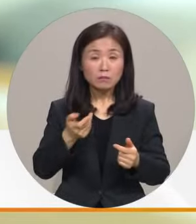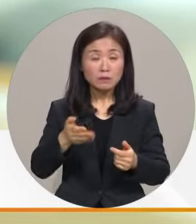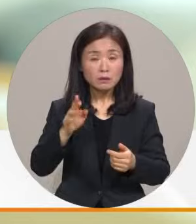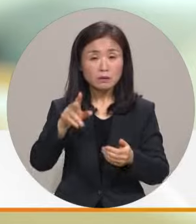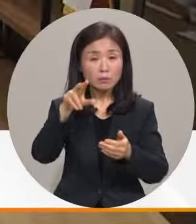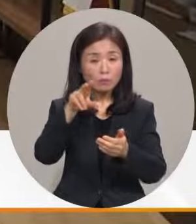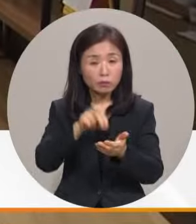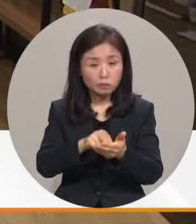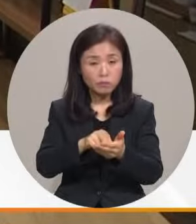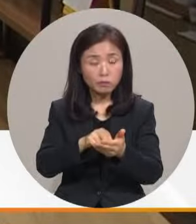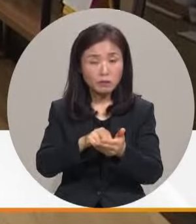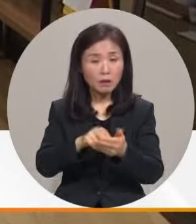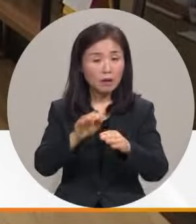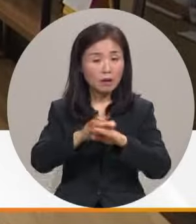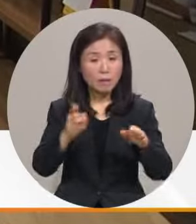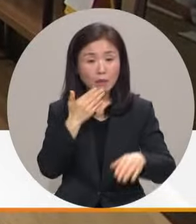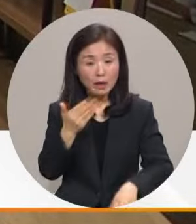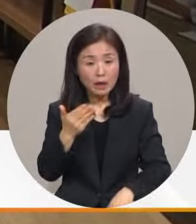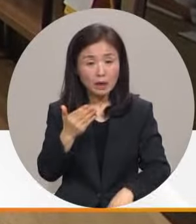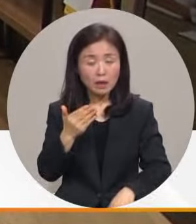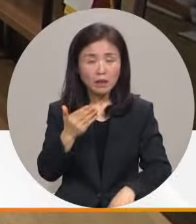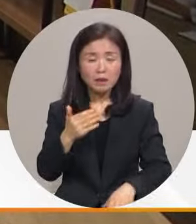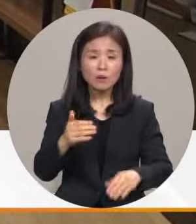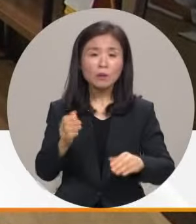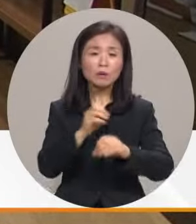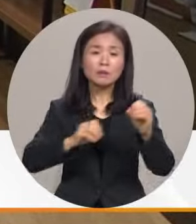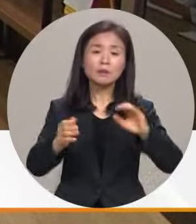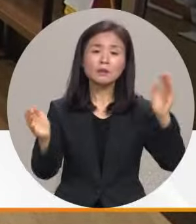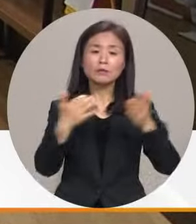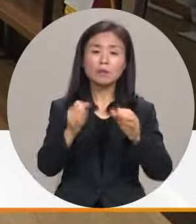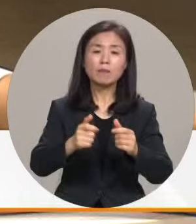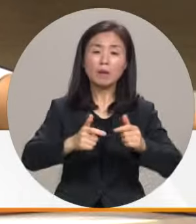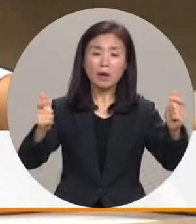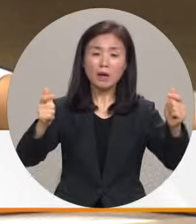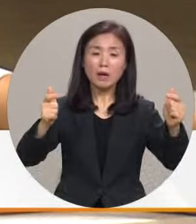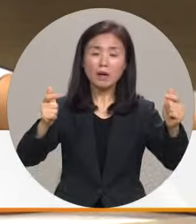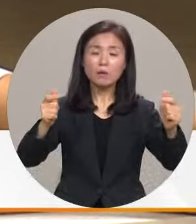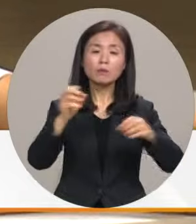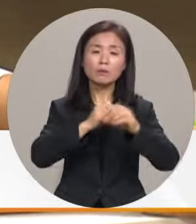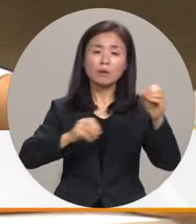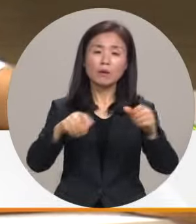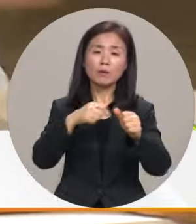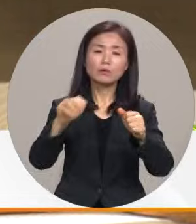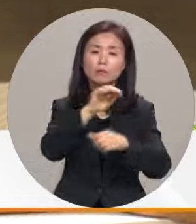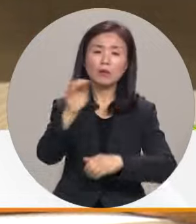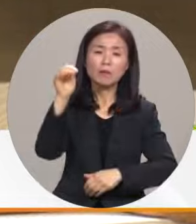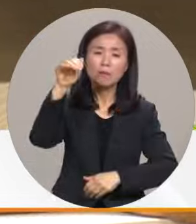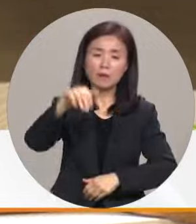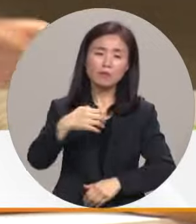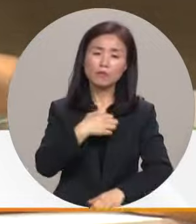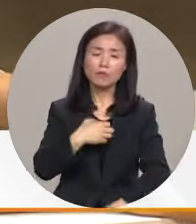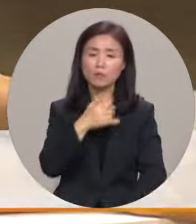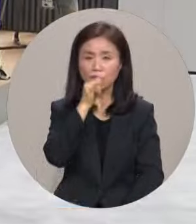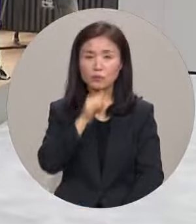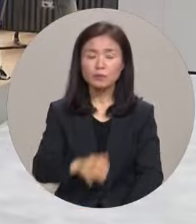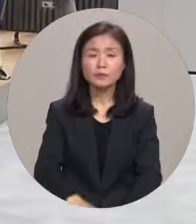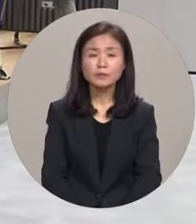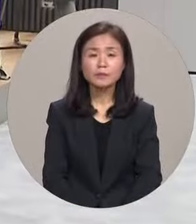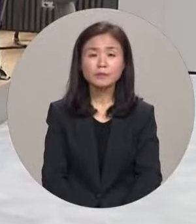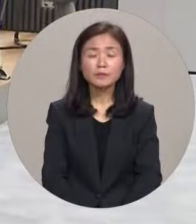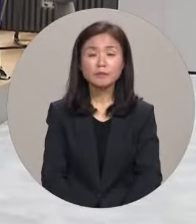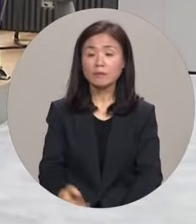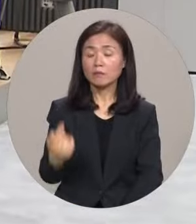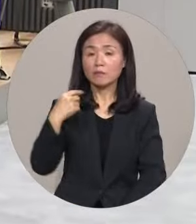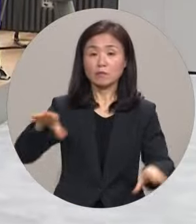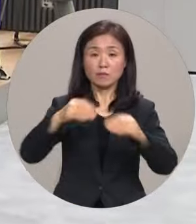않고 오히려 이렇게 확 늘려 버리면 교육의 지혜 좀 우려가 있습니다